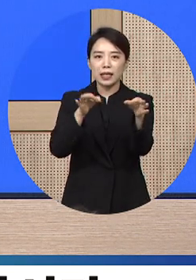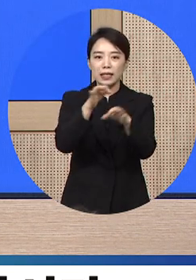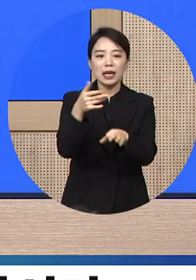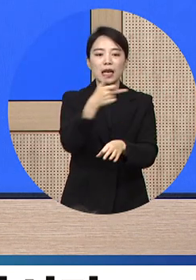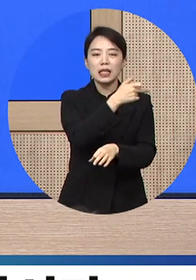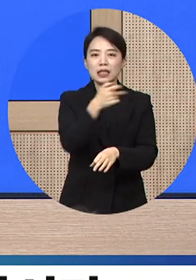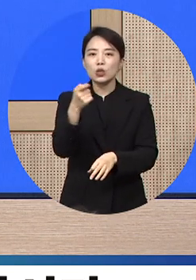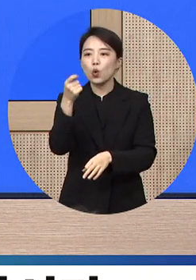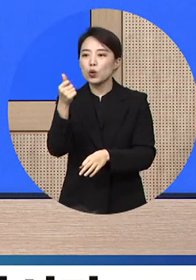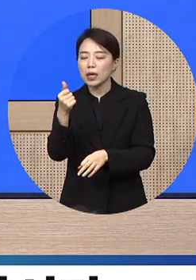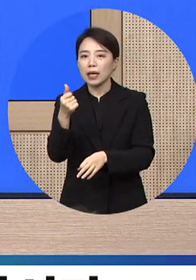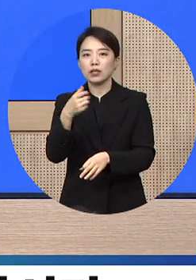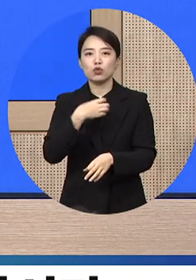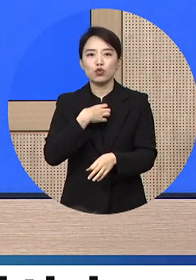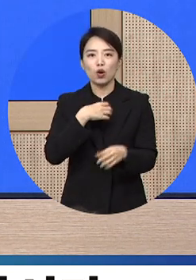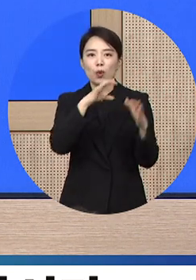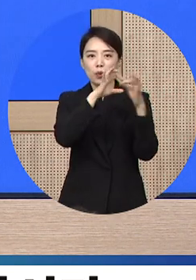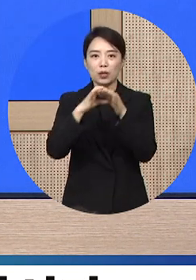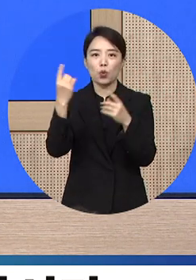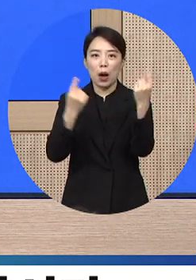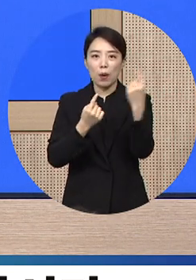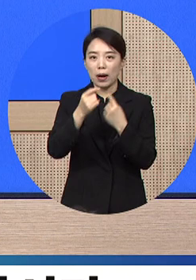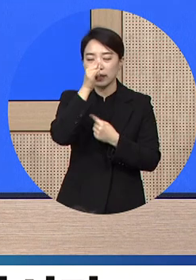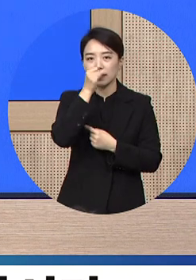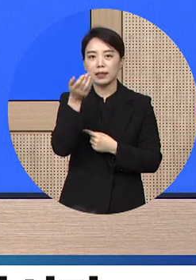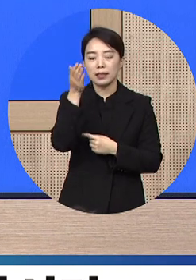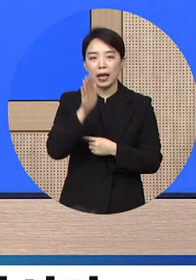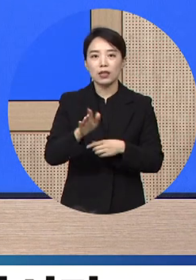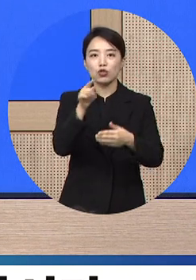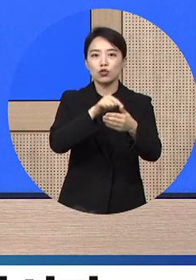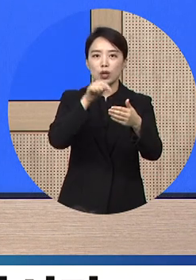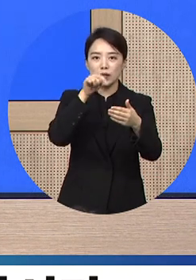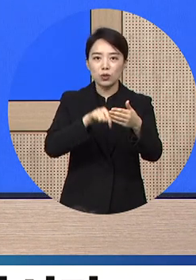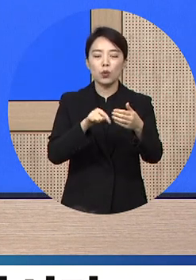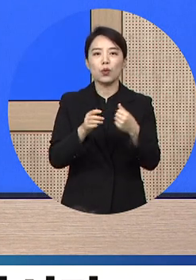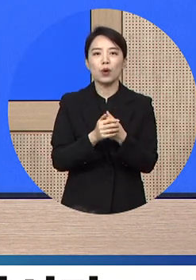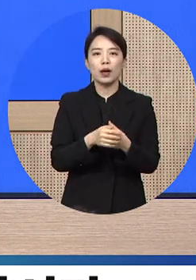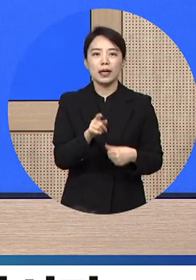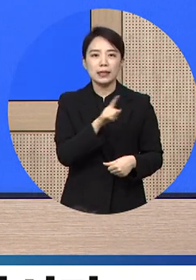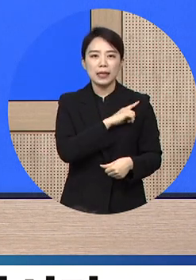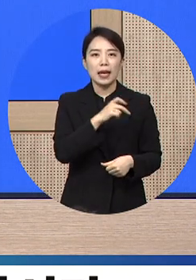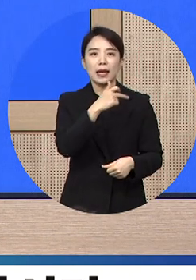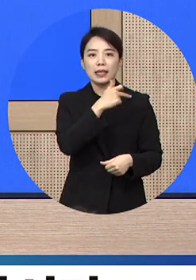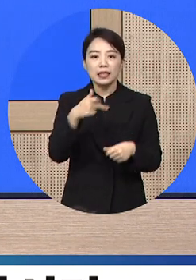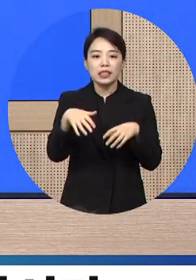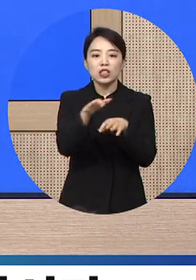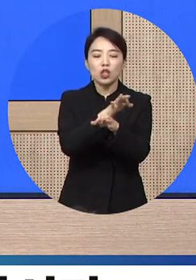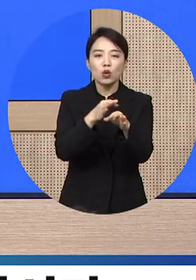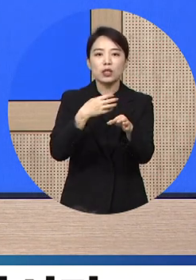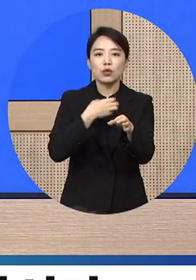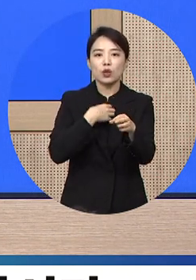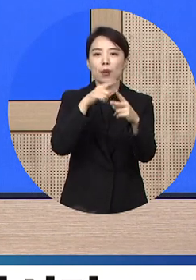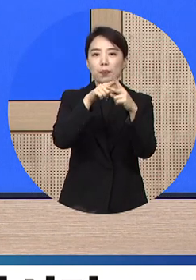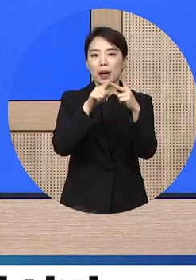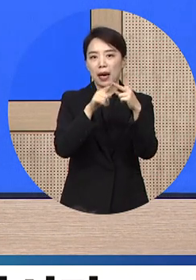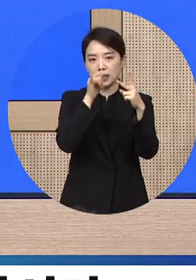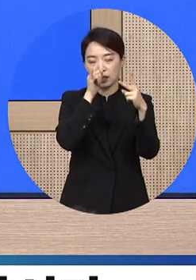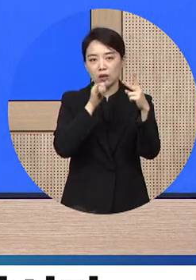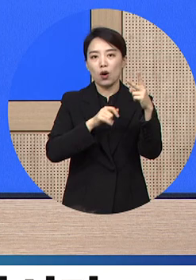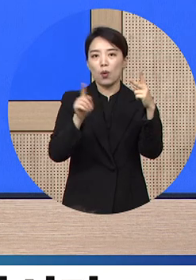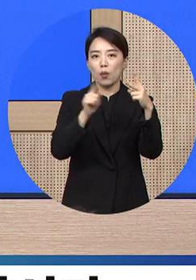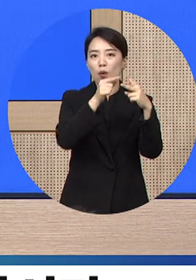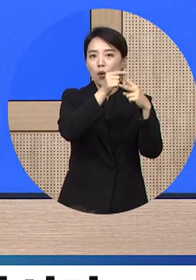위기의 연속이라고 해도 과언이 아닐 겁니다. 그렇지만 그 중에서도 아주 커다란 경제 위기를 두 번 겪었습니다. 한 번은 IMF